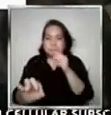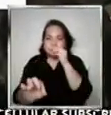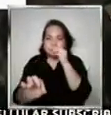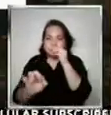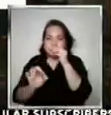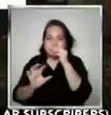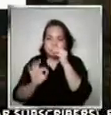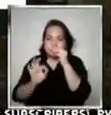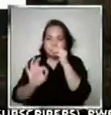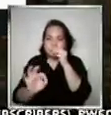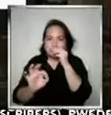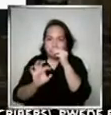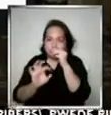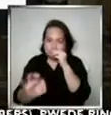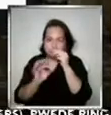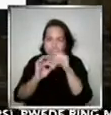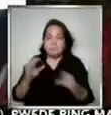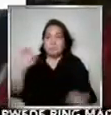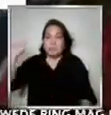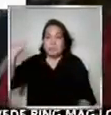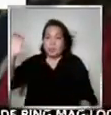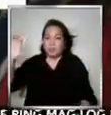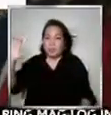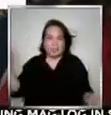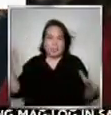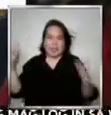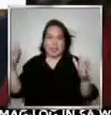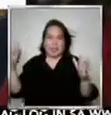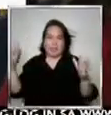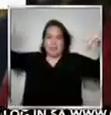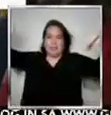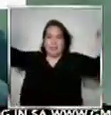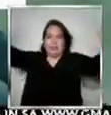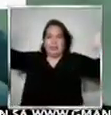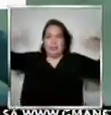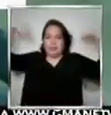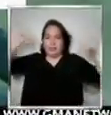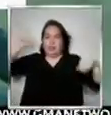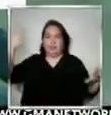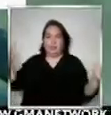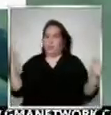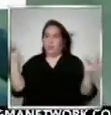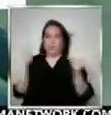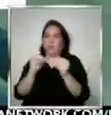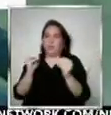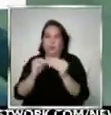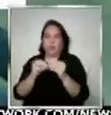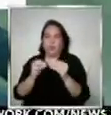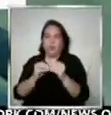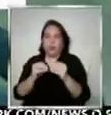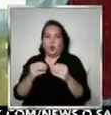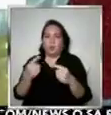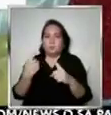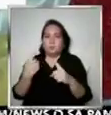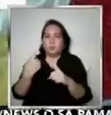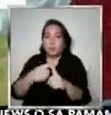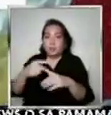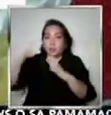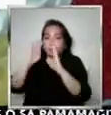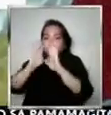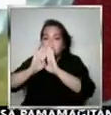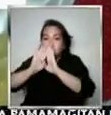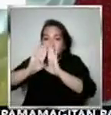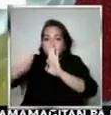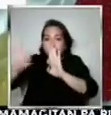simbahan. Maglalagay din ng mga foot bath at thermal scanner sa mga pintuan. Ang mga lalagyan ng holy water, tatakpan muna at